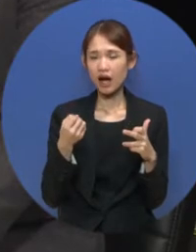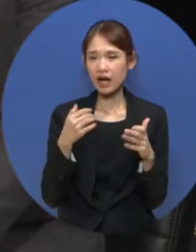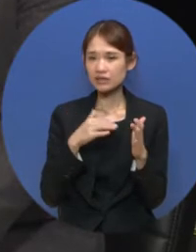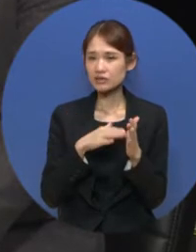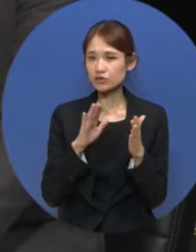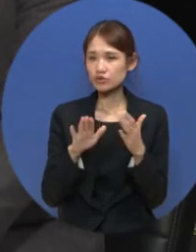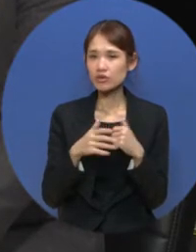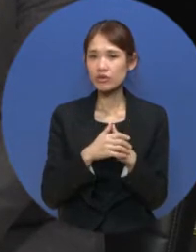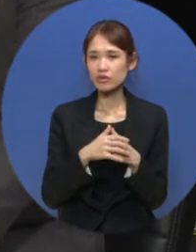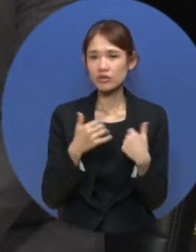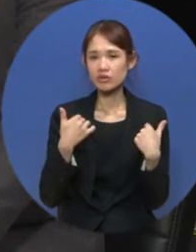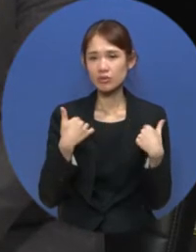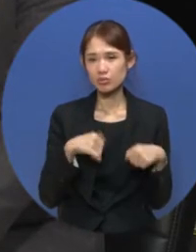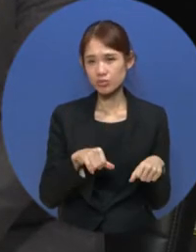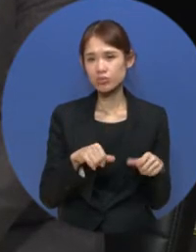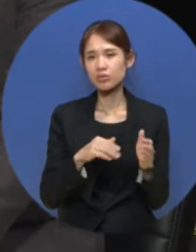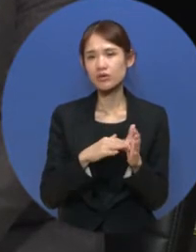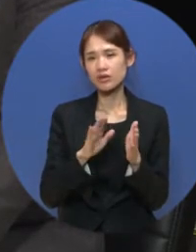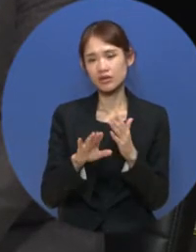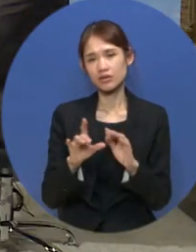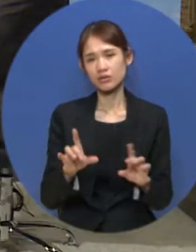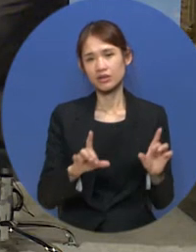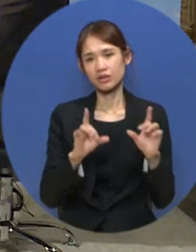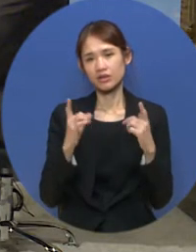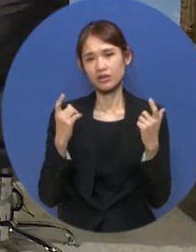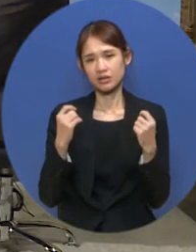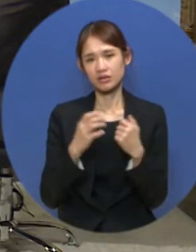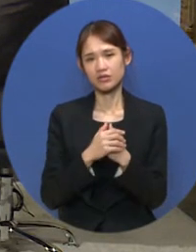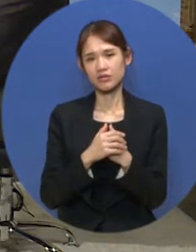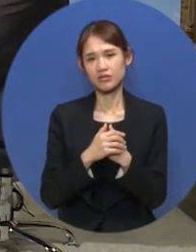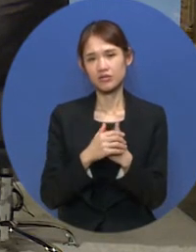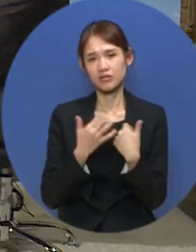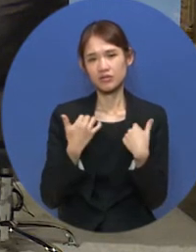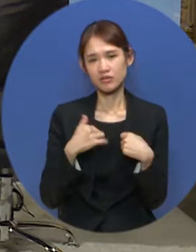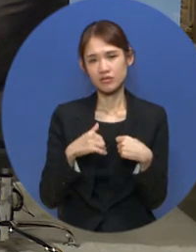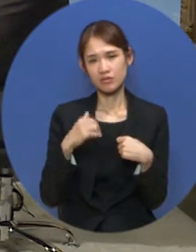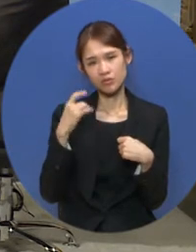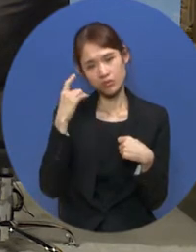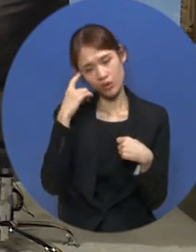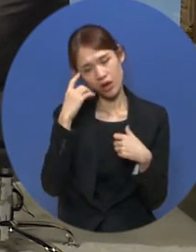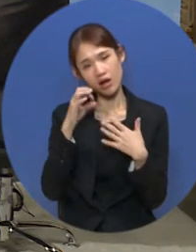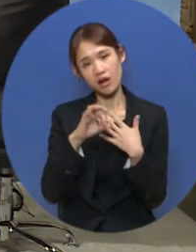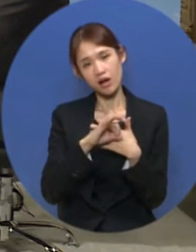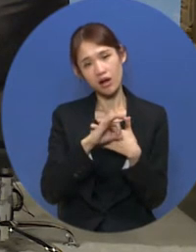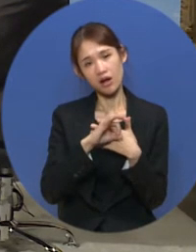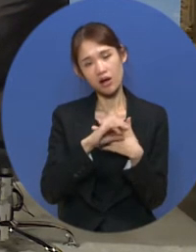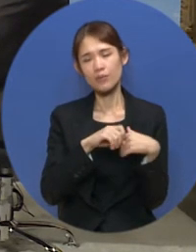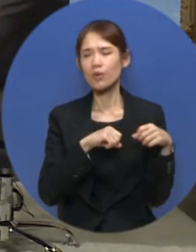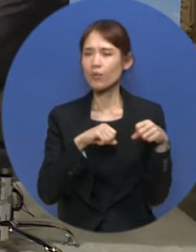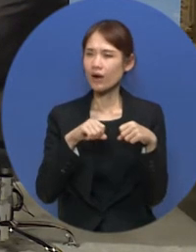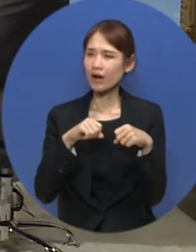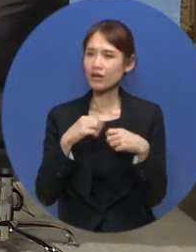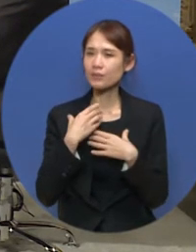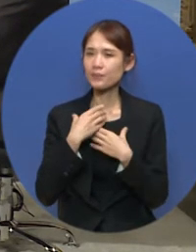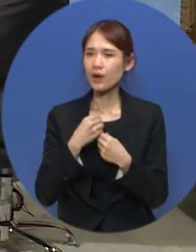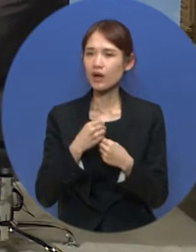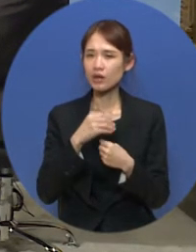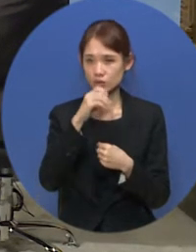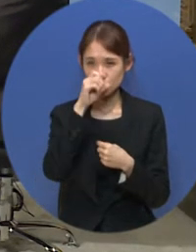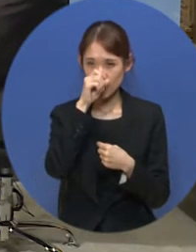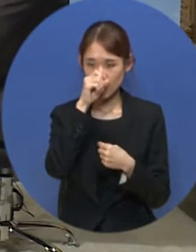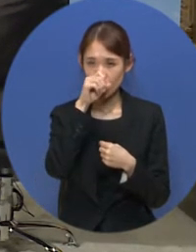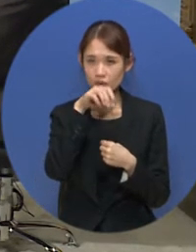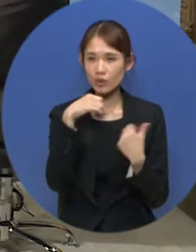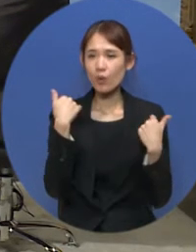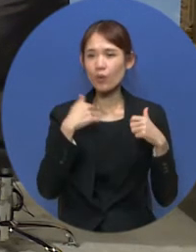이후에는 포기하고 살았다고 할 수 있을 것 같아요. 포기요? 네. 왜냐면, 이제 조금 편한 옷, 네. 활동하기 편한 옷을 선택을